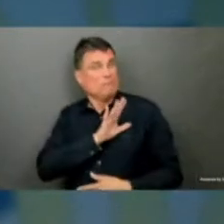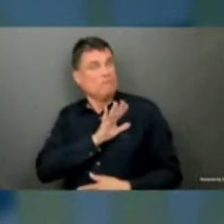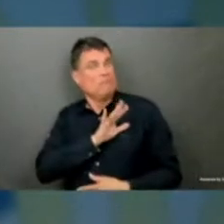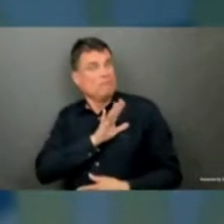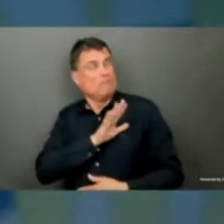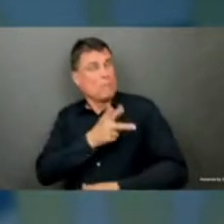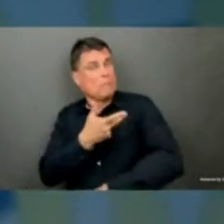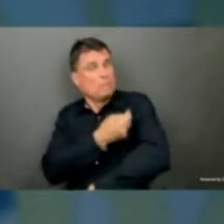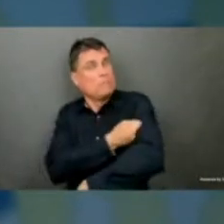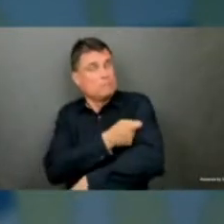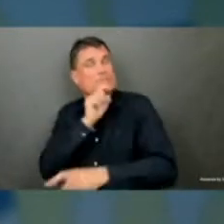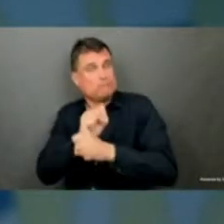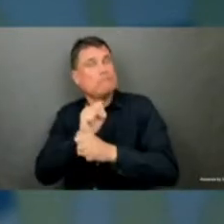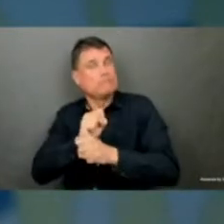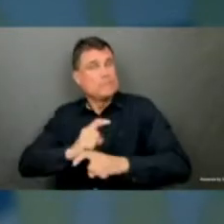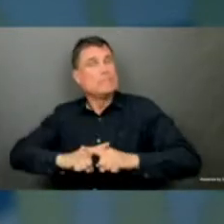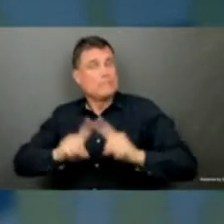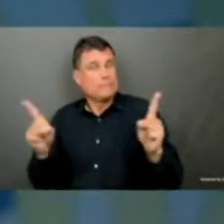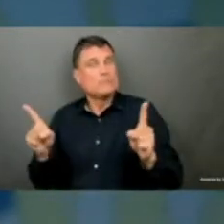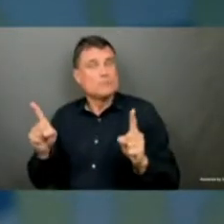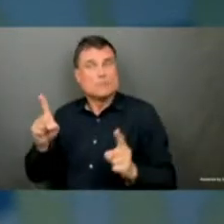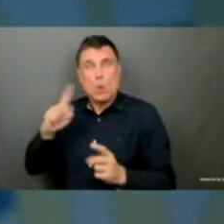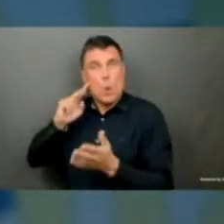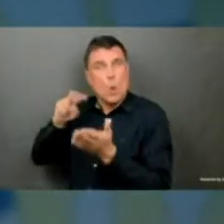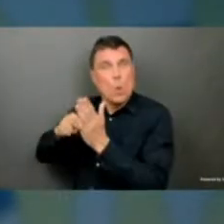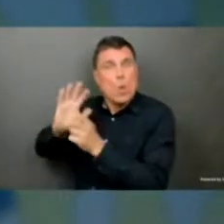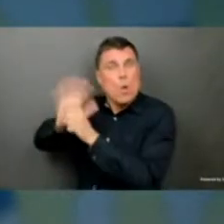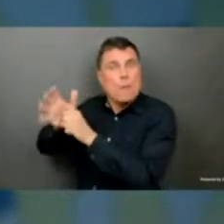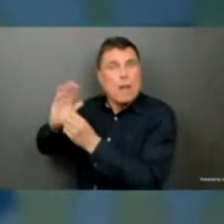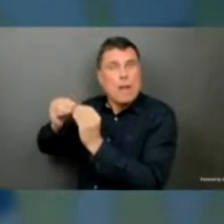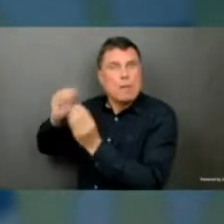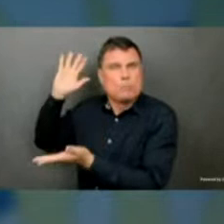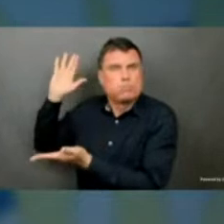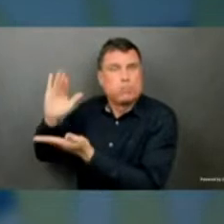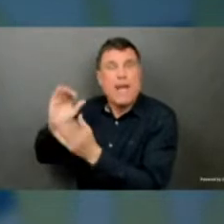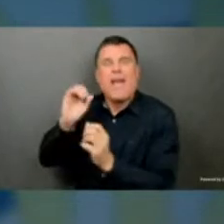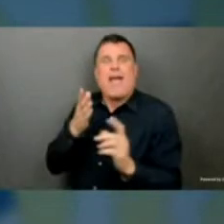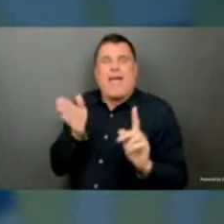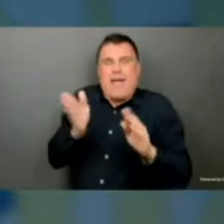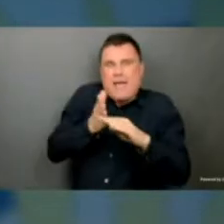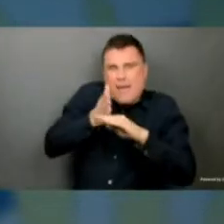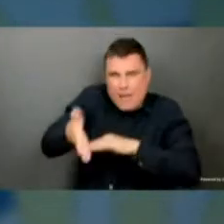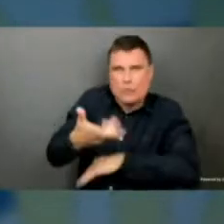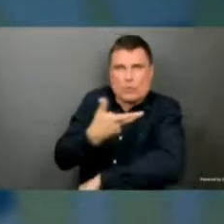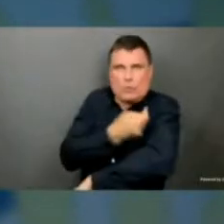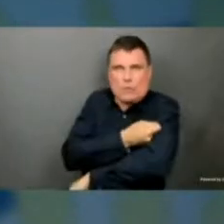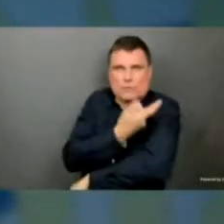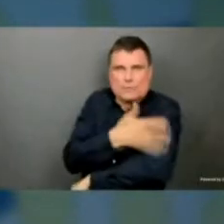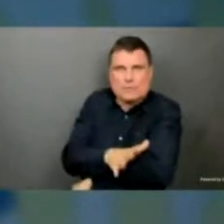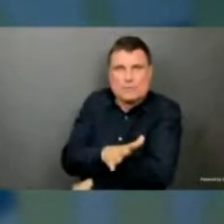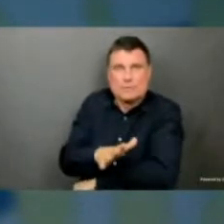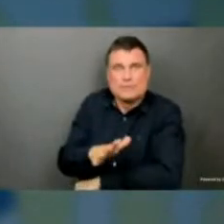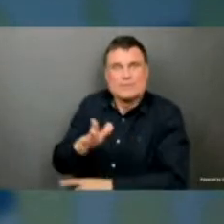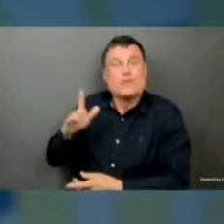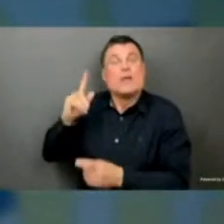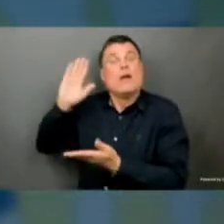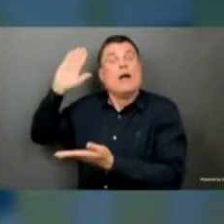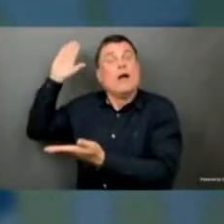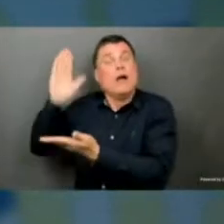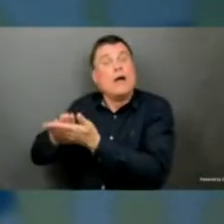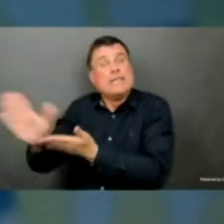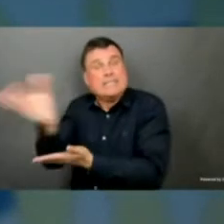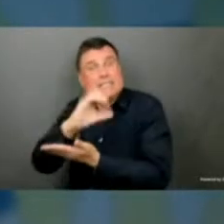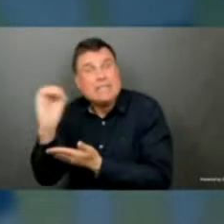黄颜色的是 but 莫 it is 德纳 not zero, and it takes some time 那么 to 绿 get 颜 to 色 that 的是 level 表 of 示辉瑞 protection. 橘黄色的是总